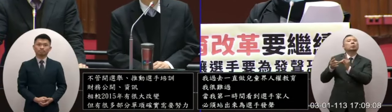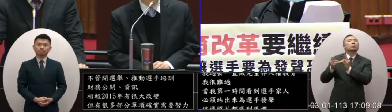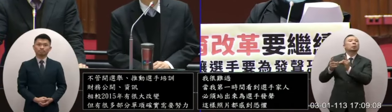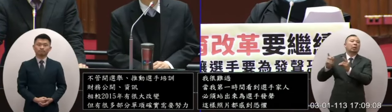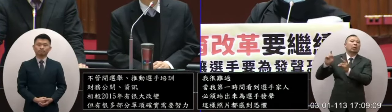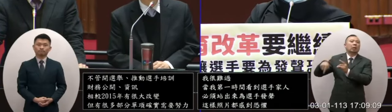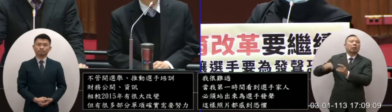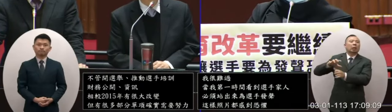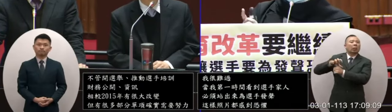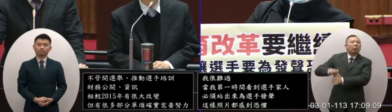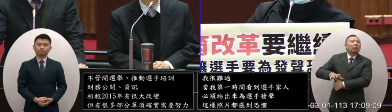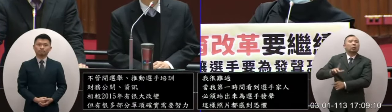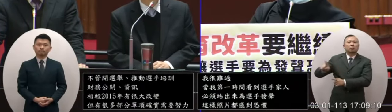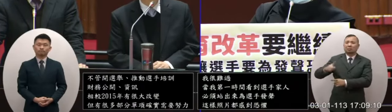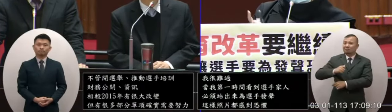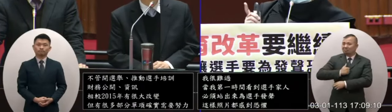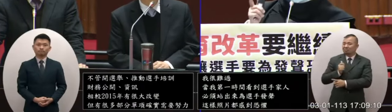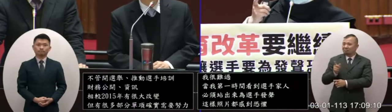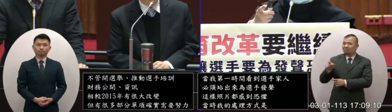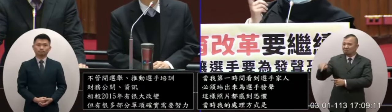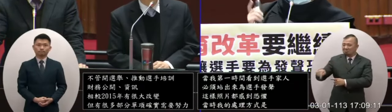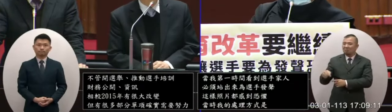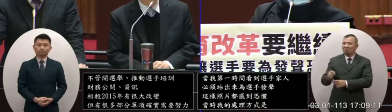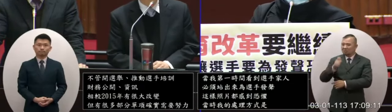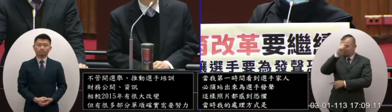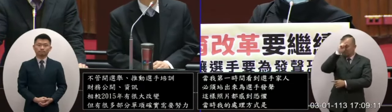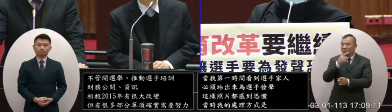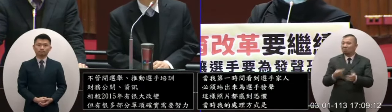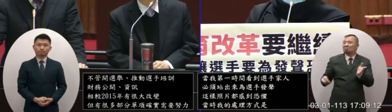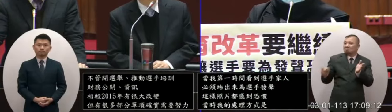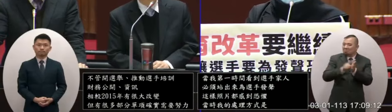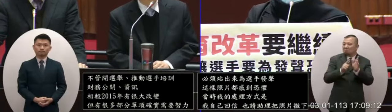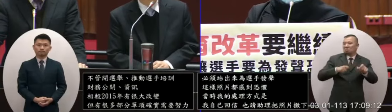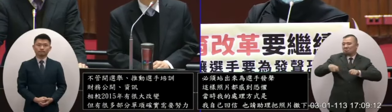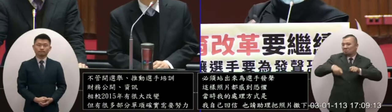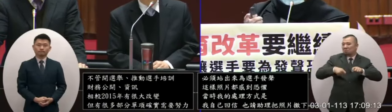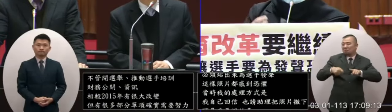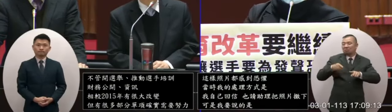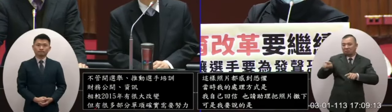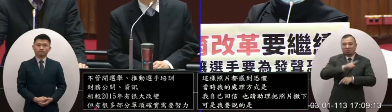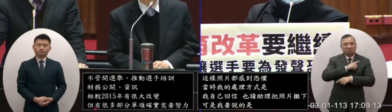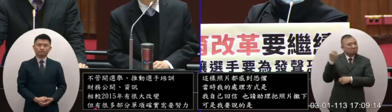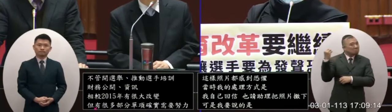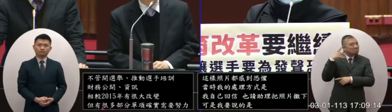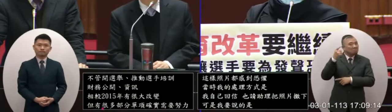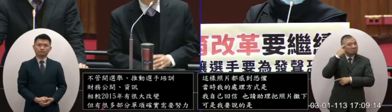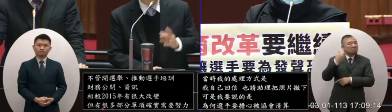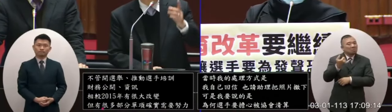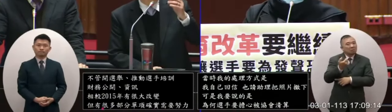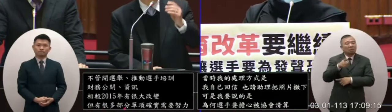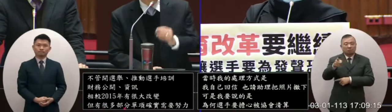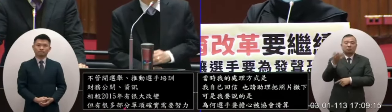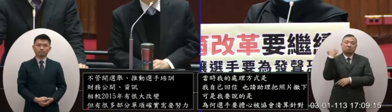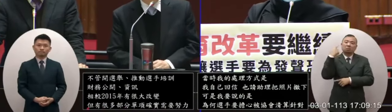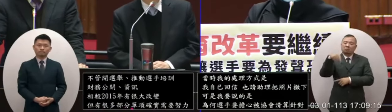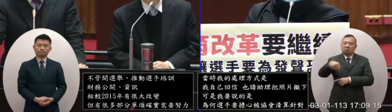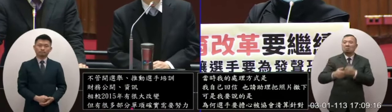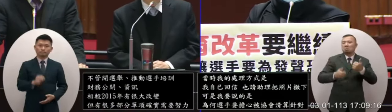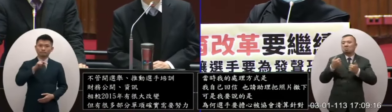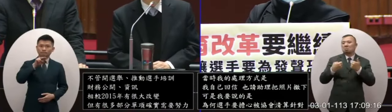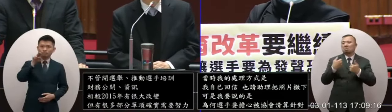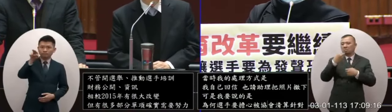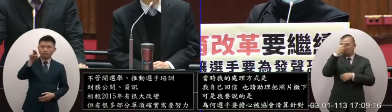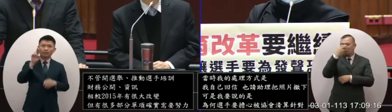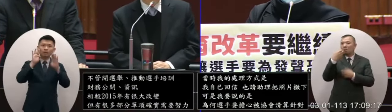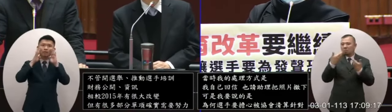的选手人生嘛？我想问一下部长，院长，您看到这边，您有什么感觉？因为您也到过台维斯杯现场， 看到这样